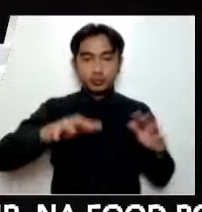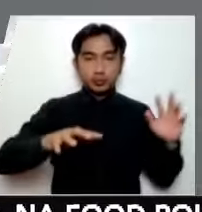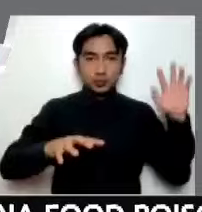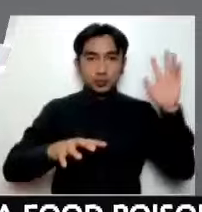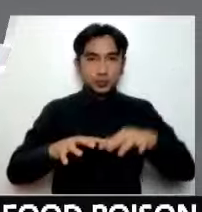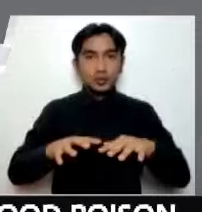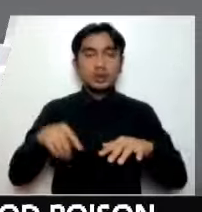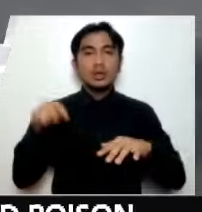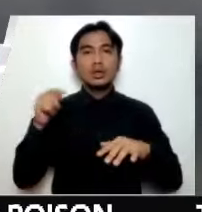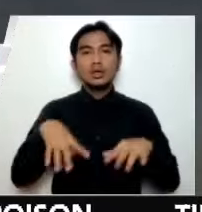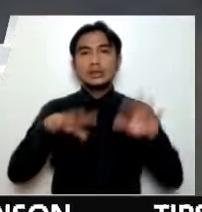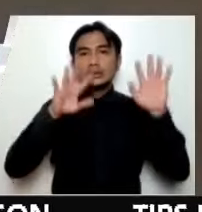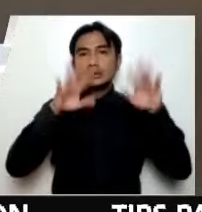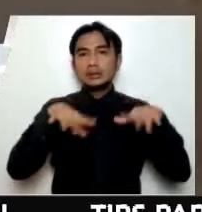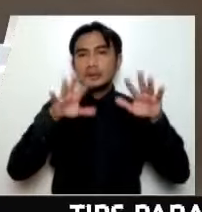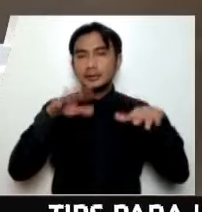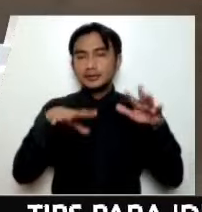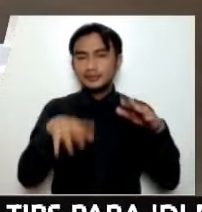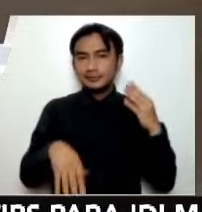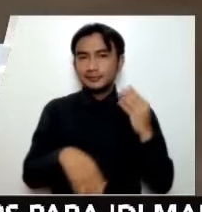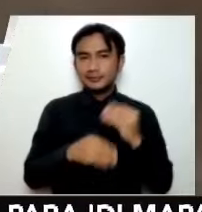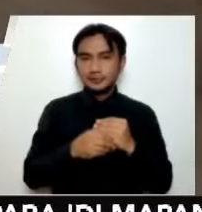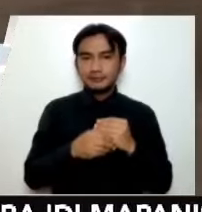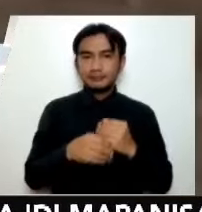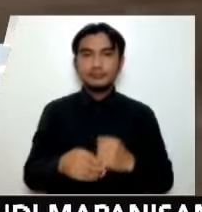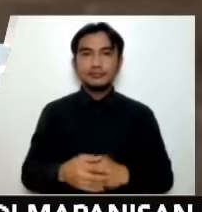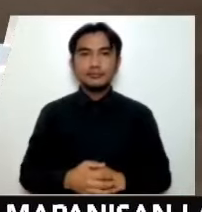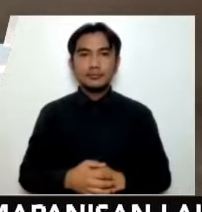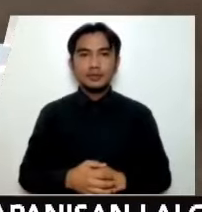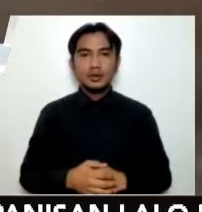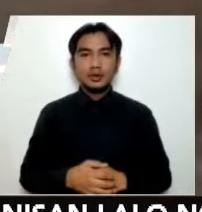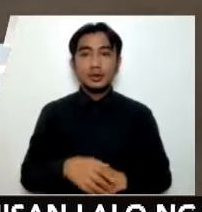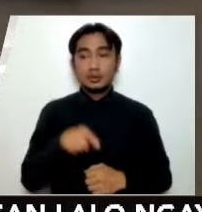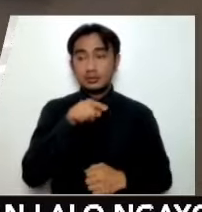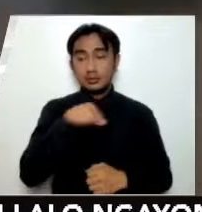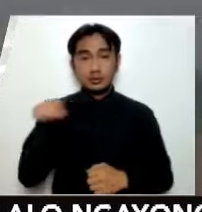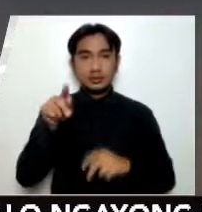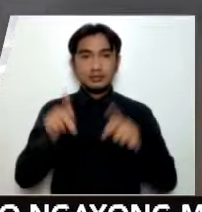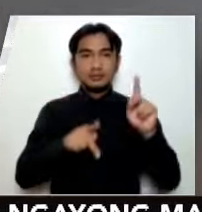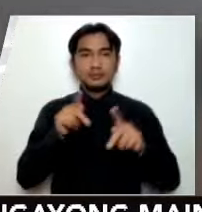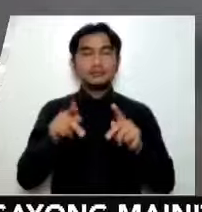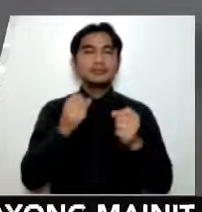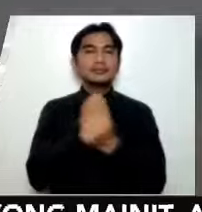ulan Pagkatapos nitong manalasa wala namang naiulat na